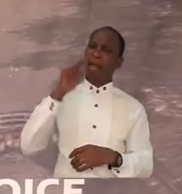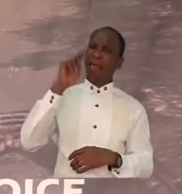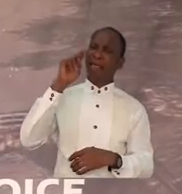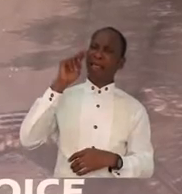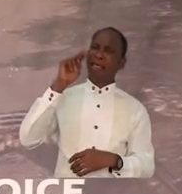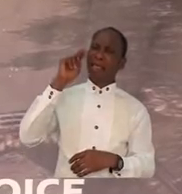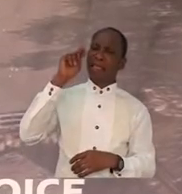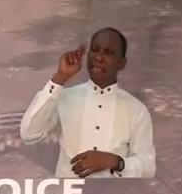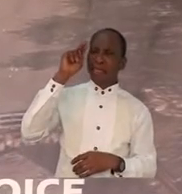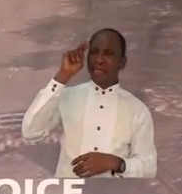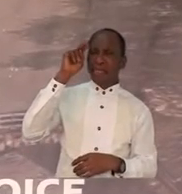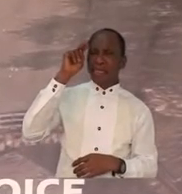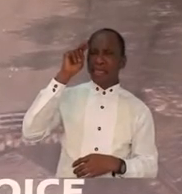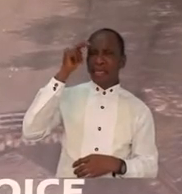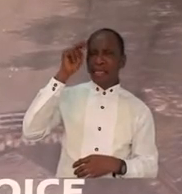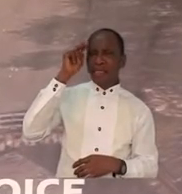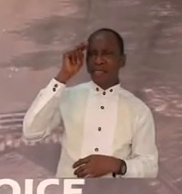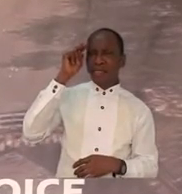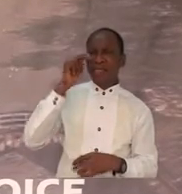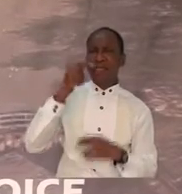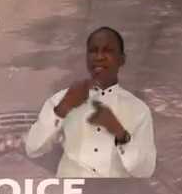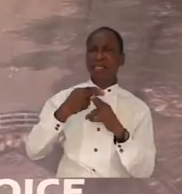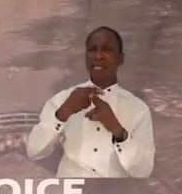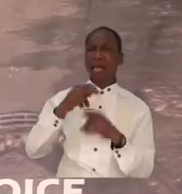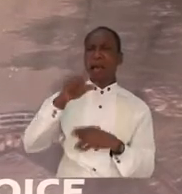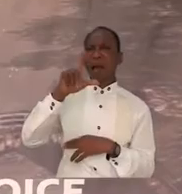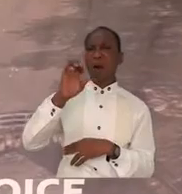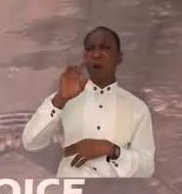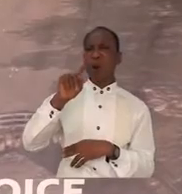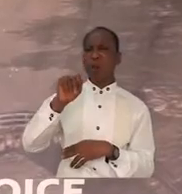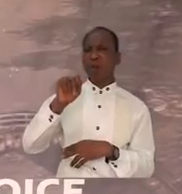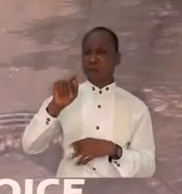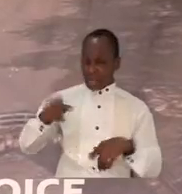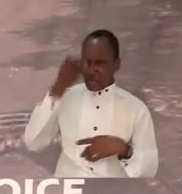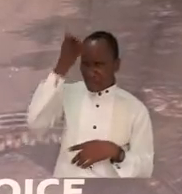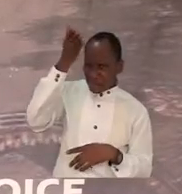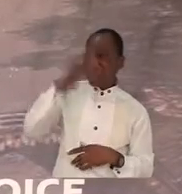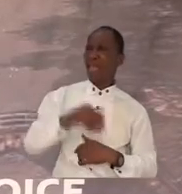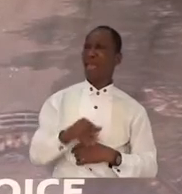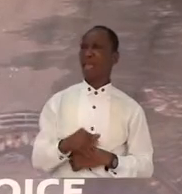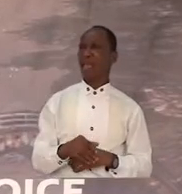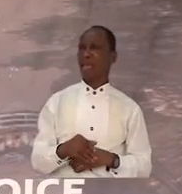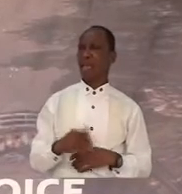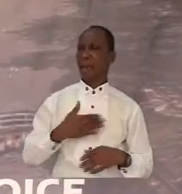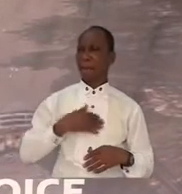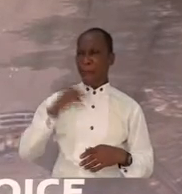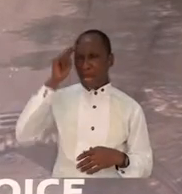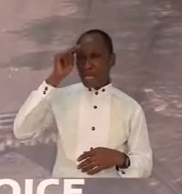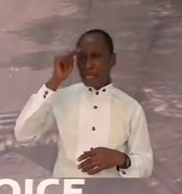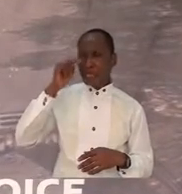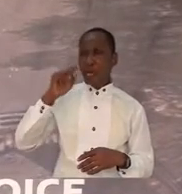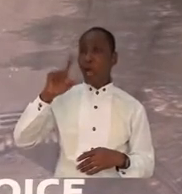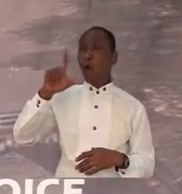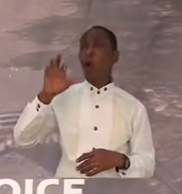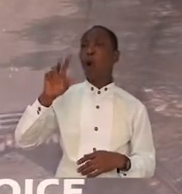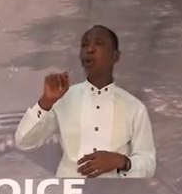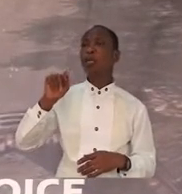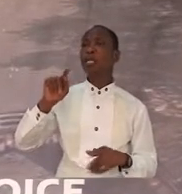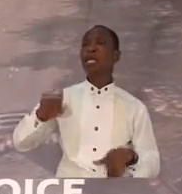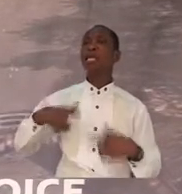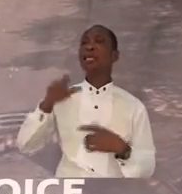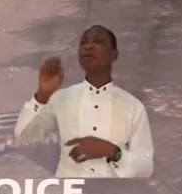enti Abraham ya ye mu sisie o nya tema na wa hwe de Lot pra o pre no